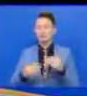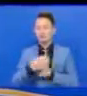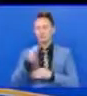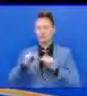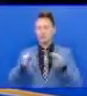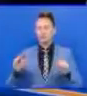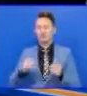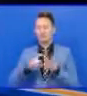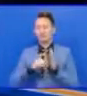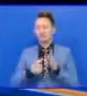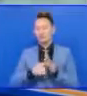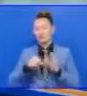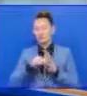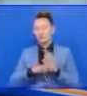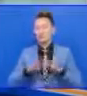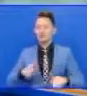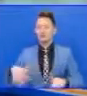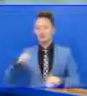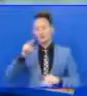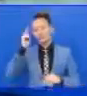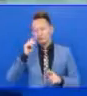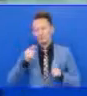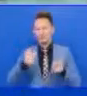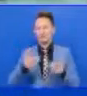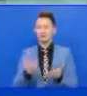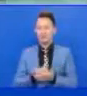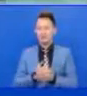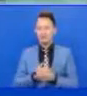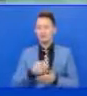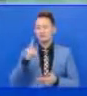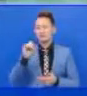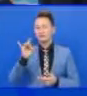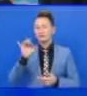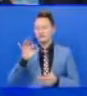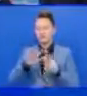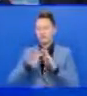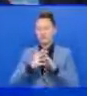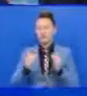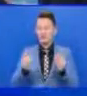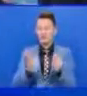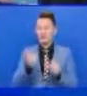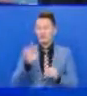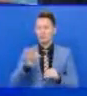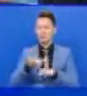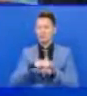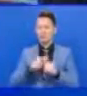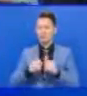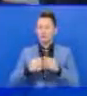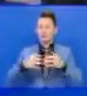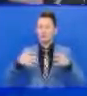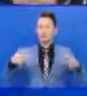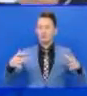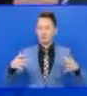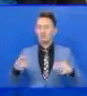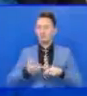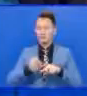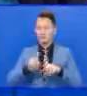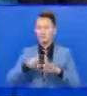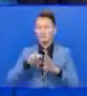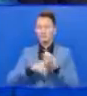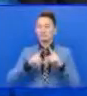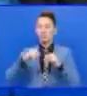жабдықталған ғимаратта оқушыларға барлық жағдай жасалған. Қарасақал шағын ауыл болғанымен халық саны қарқынды өсіп келеді. Сондықтан мектепке